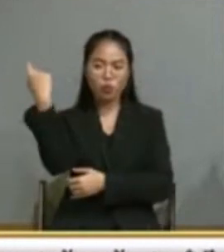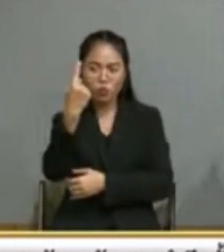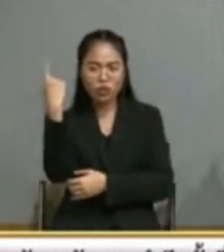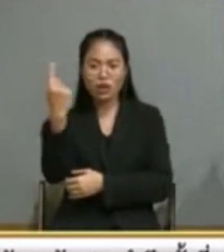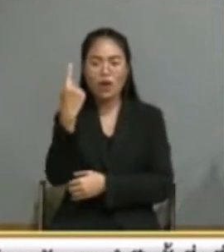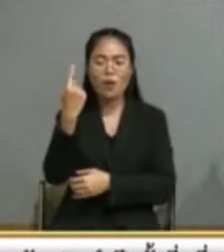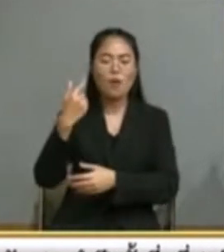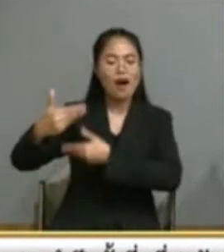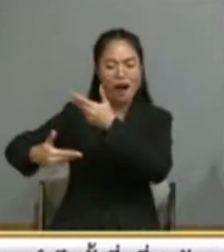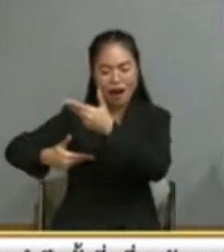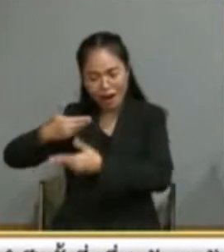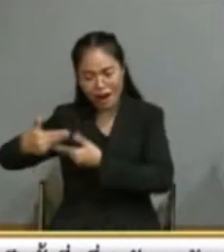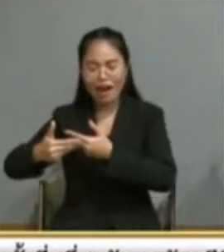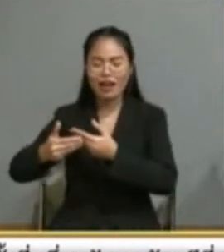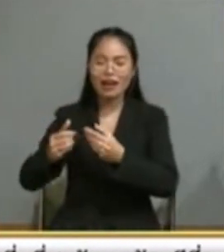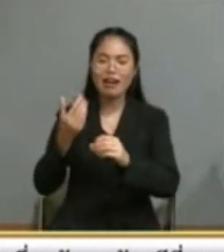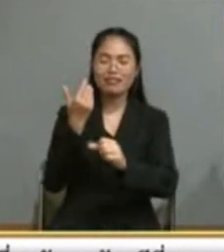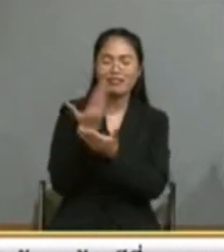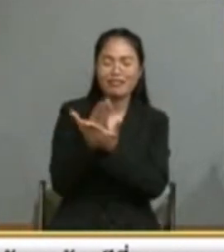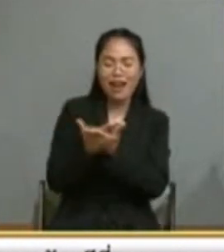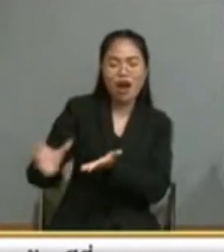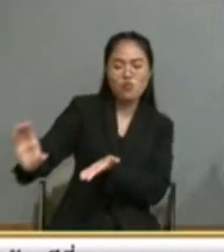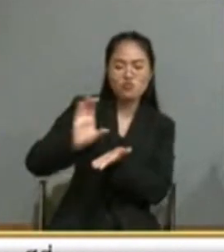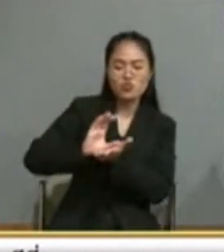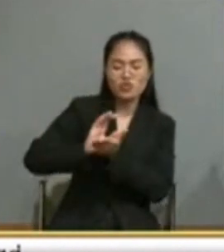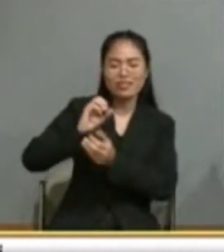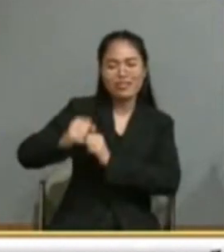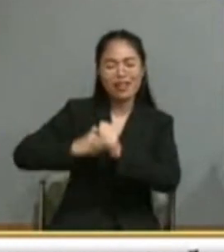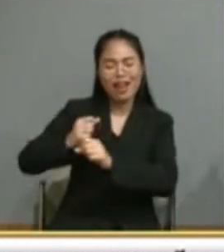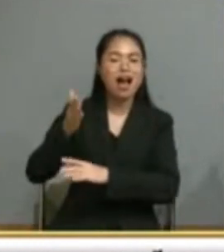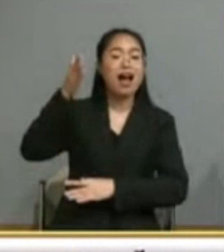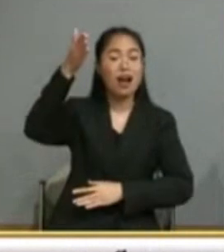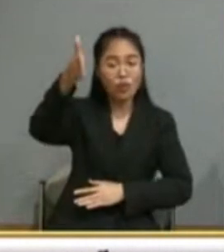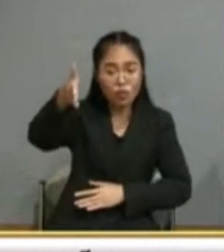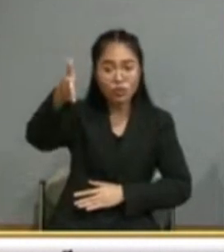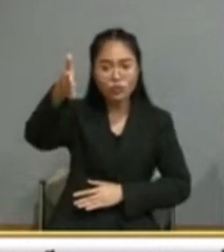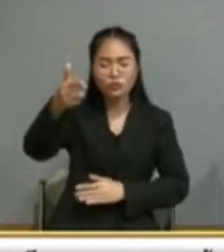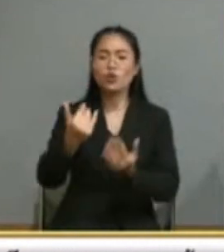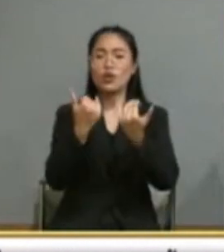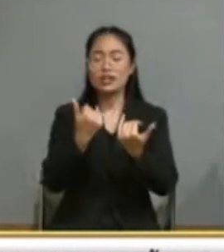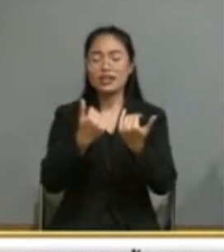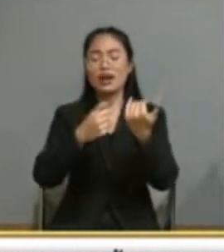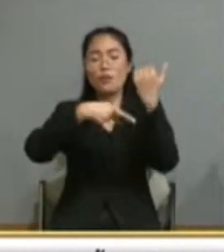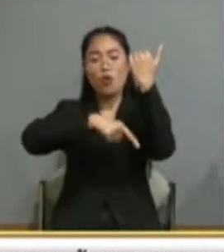านการทเที่ยว ด้านการค้า ด้กลทุนได้ในอนามตซึไม่นานมานี้ ศาพวตภ challenge